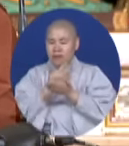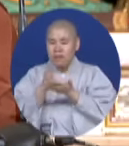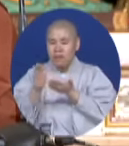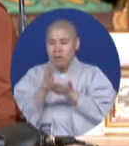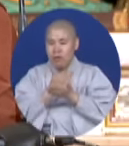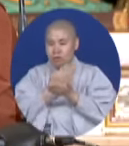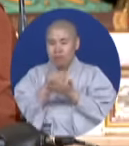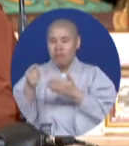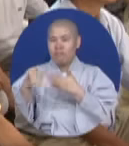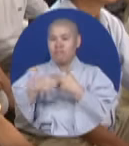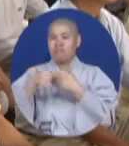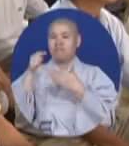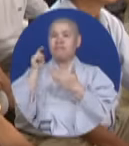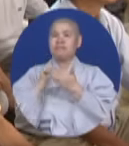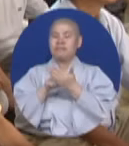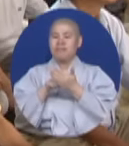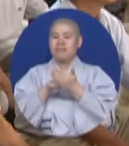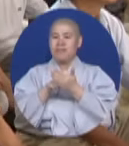마음이다. 이랬어요.